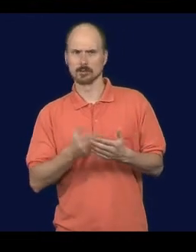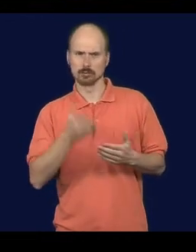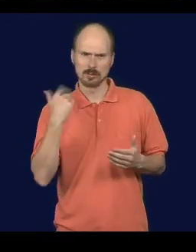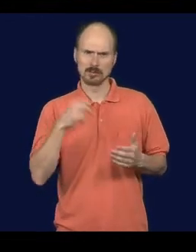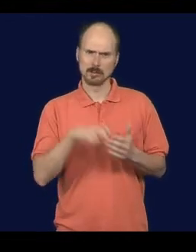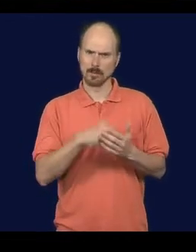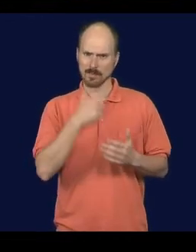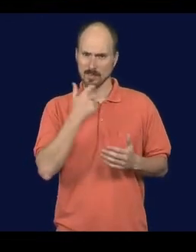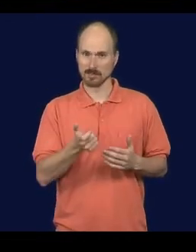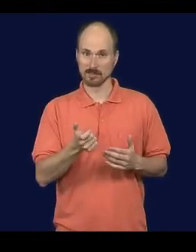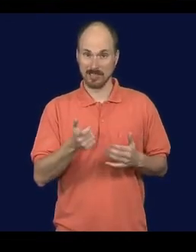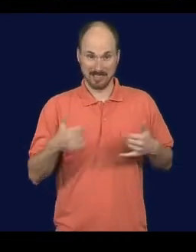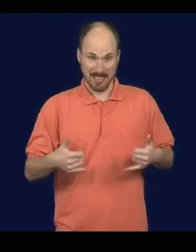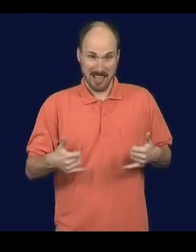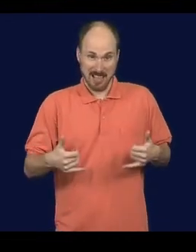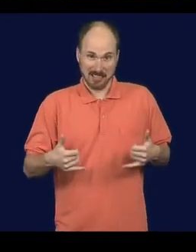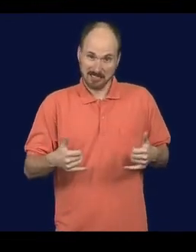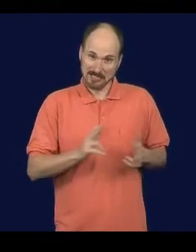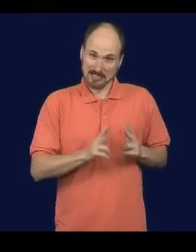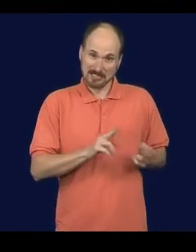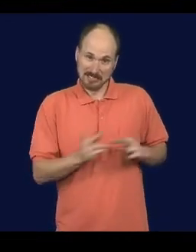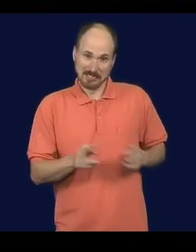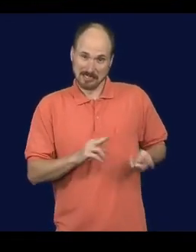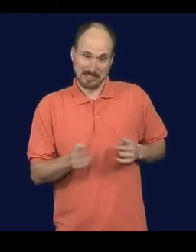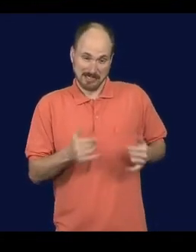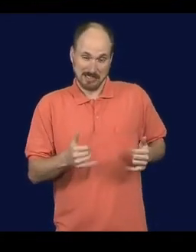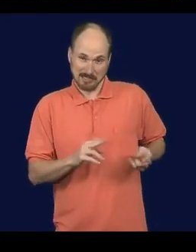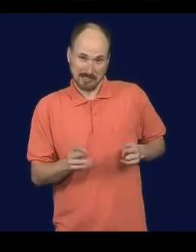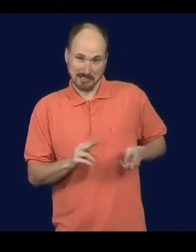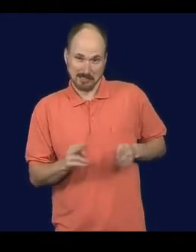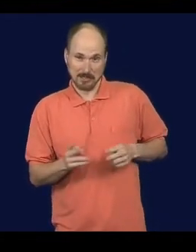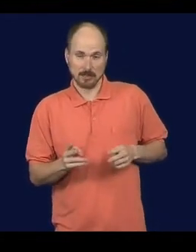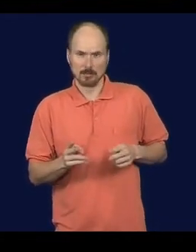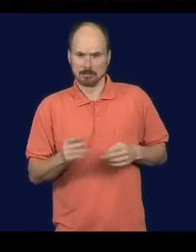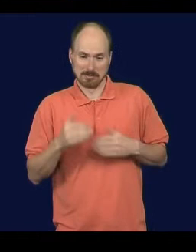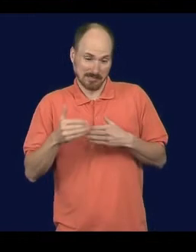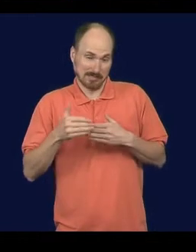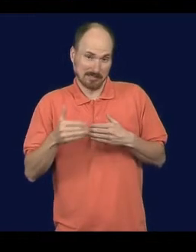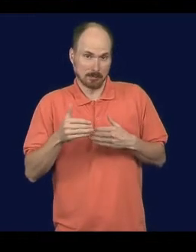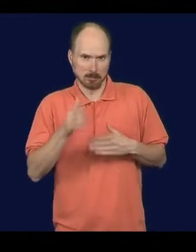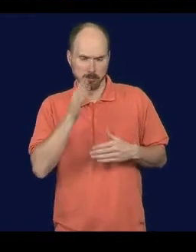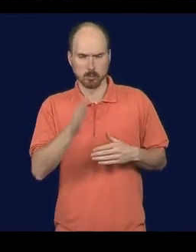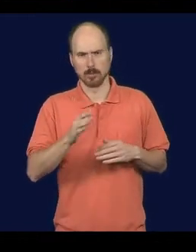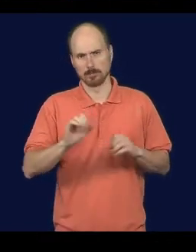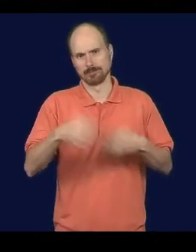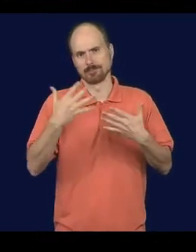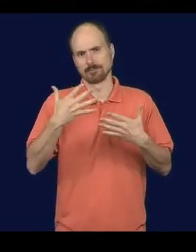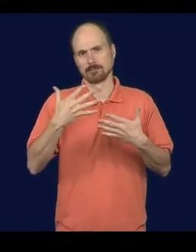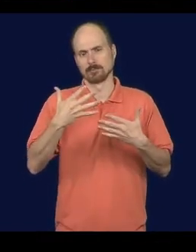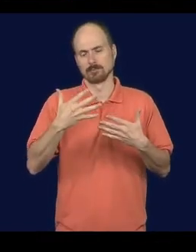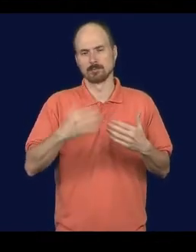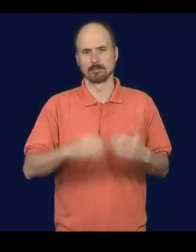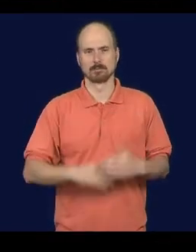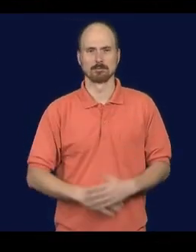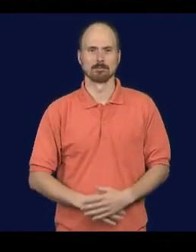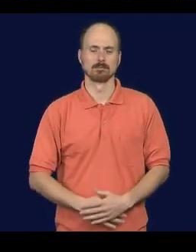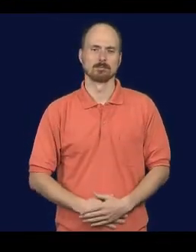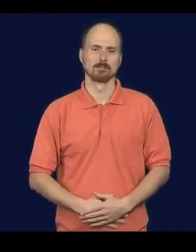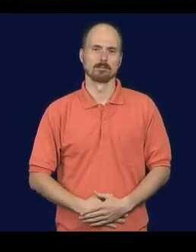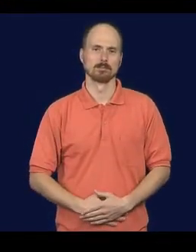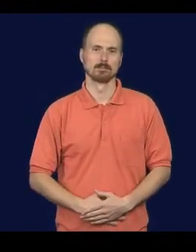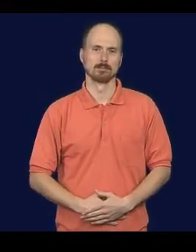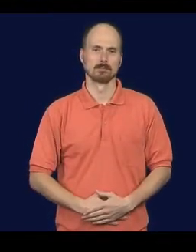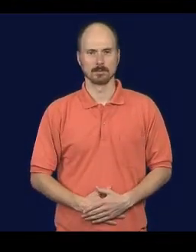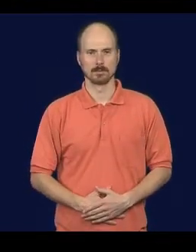Co všechno to umí? Tak mezi ty základní funkce jsou takové ty informace, které obvykle vyhledáváme každý